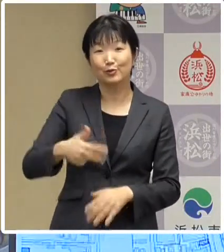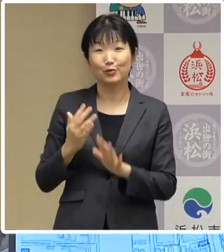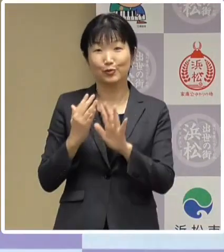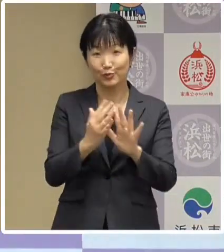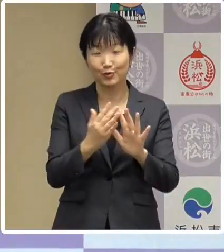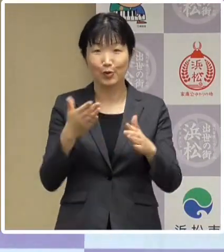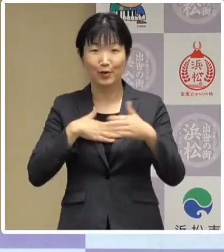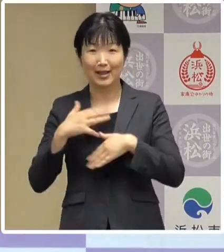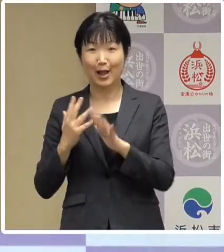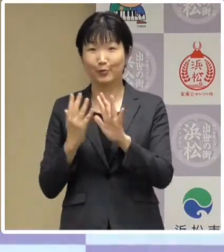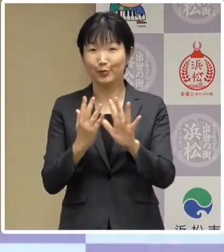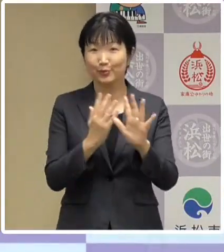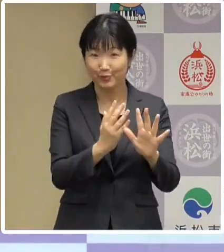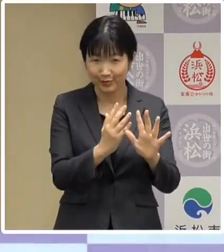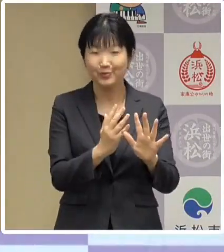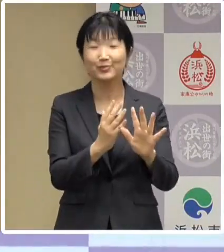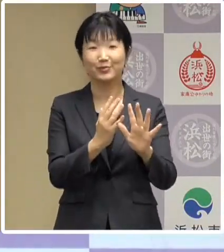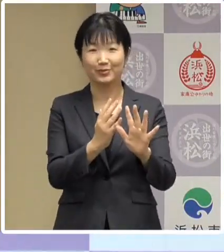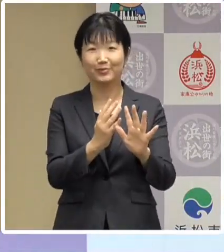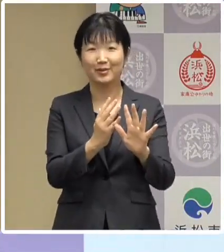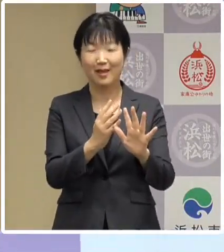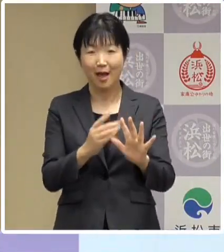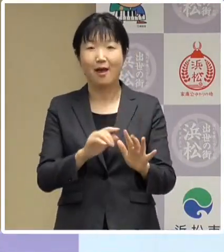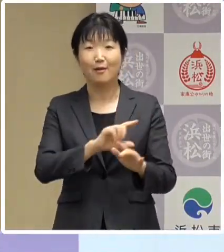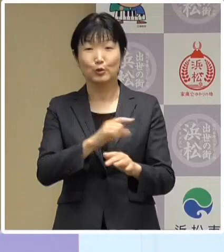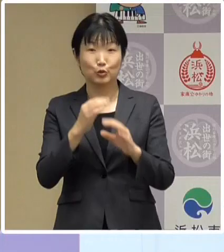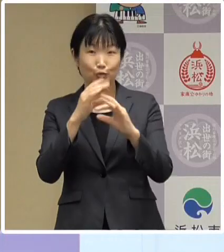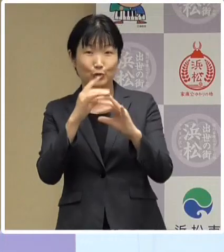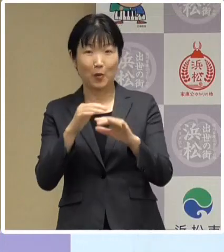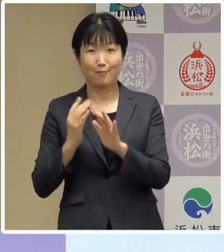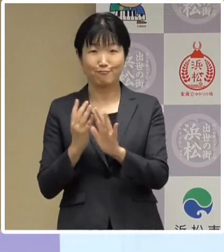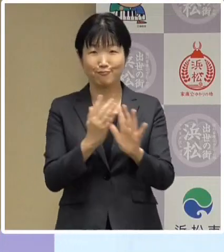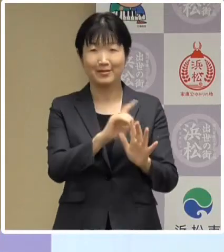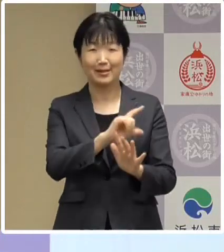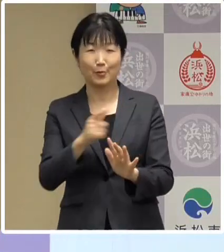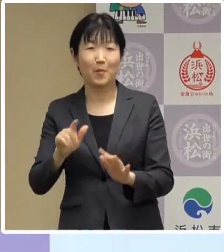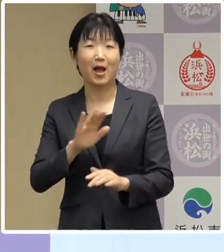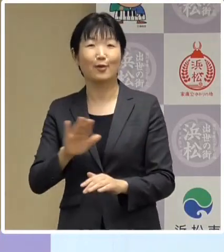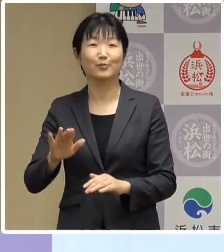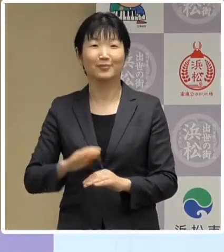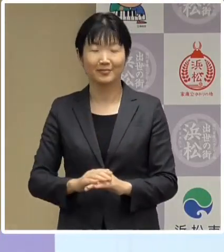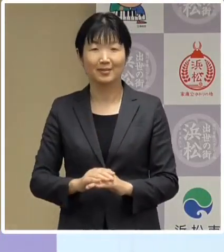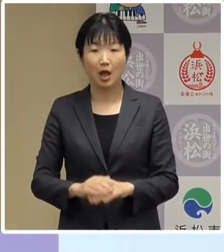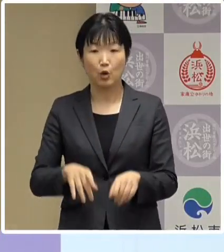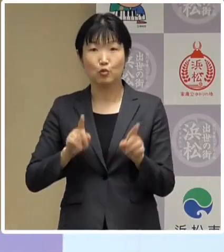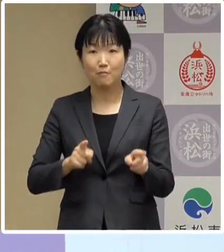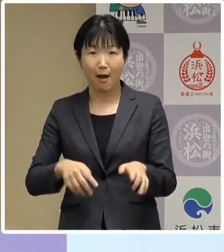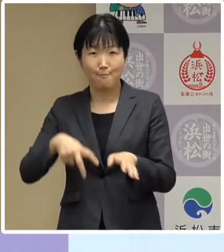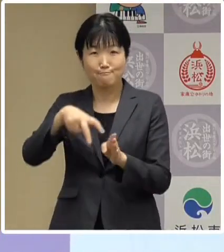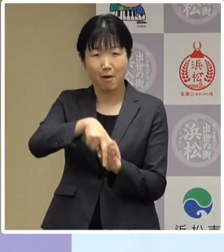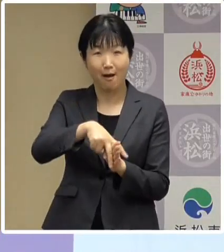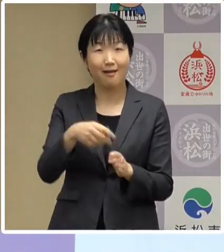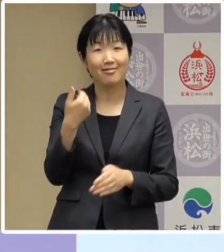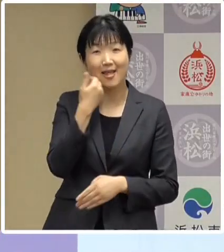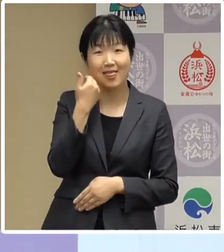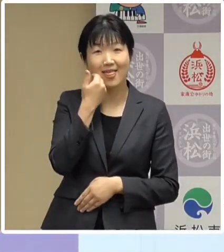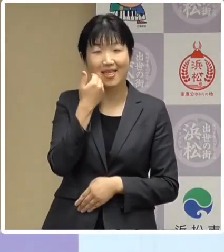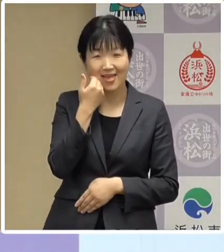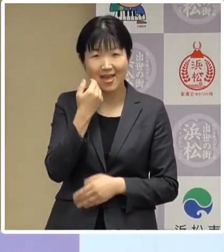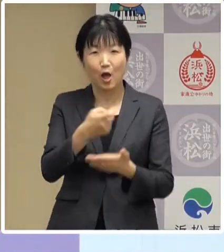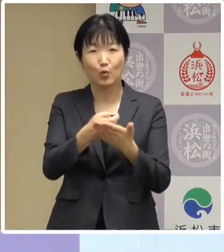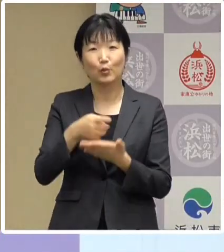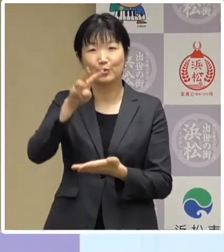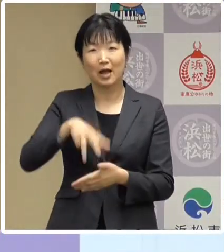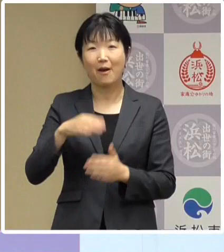楽パレードも合わせて実施をいたします。騎馬武者行列を行う出演者は徳川家康役の松